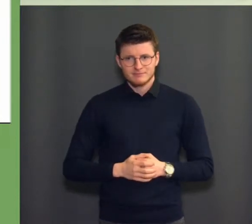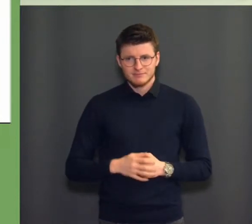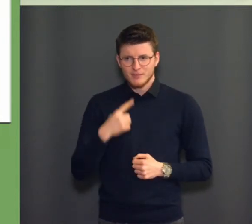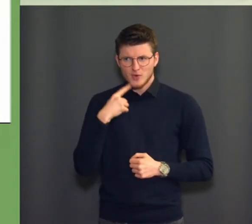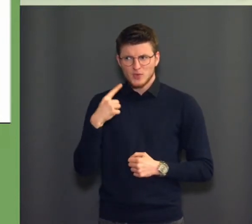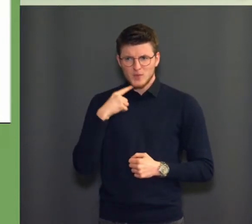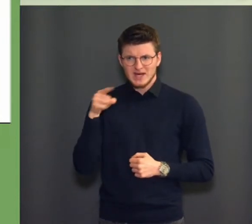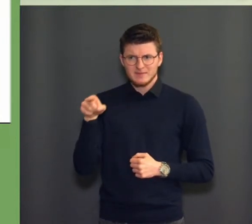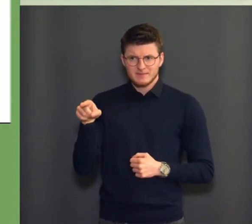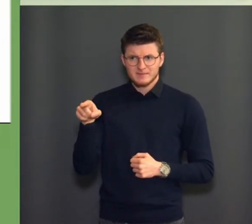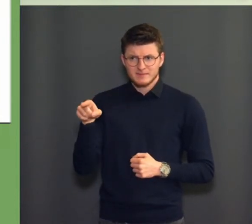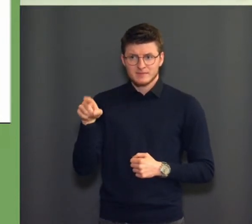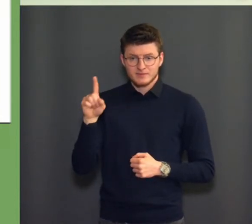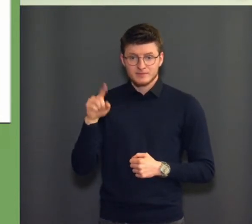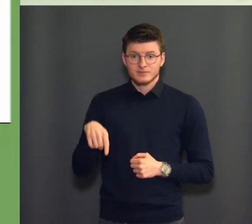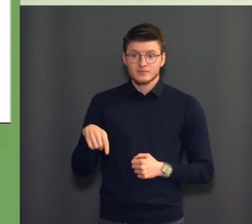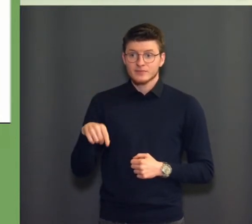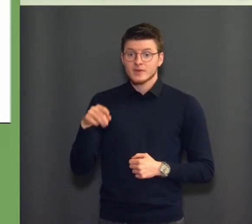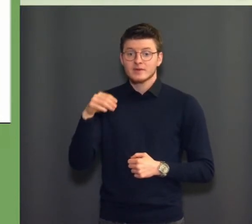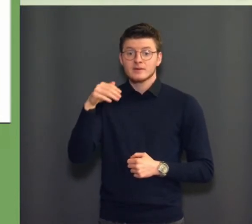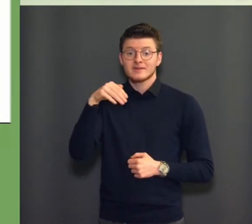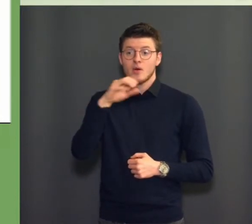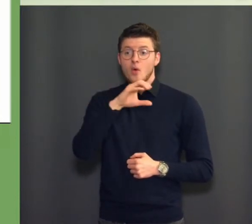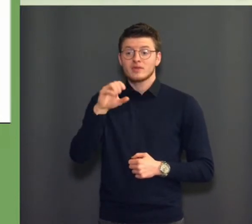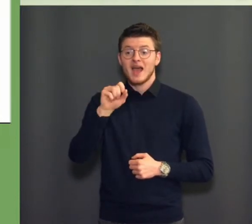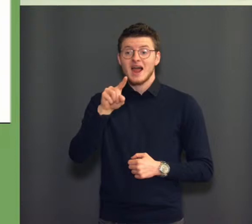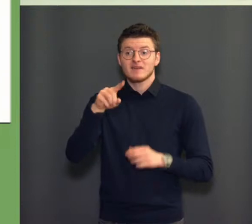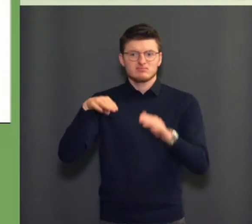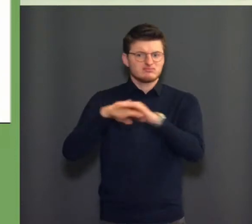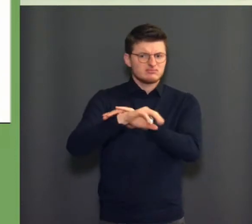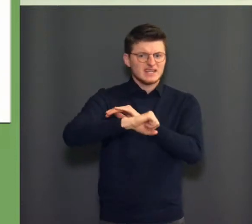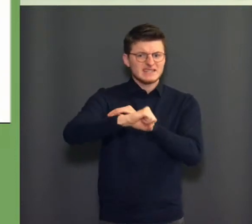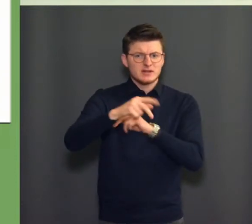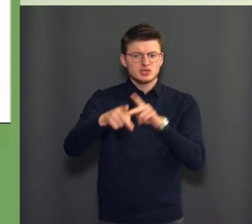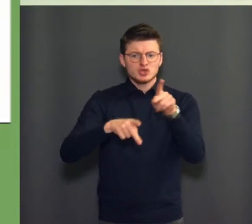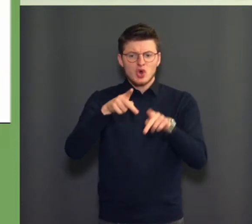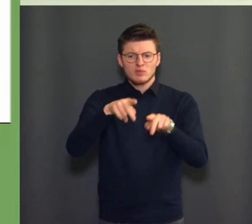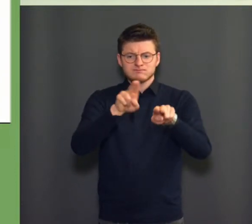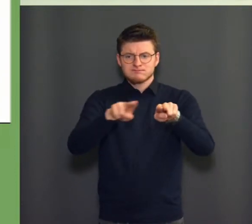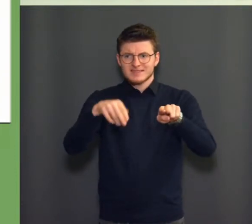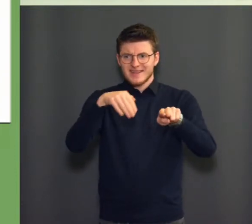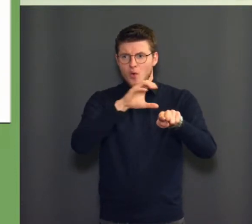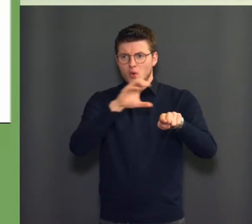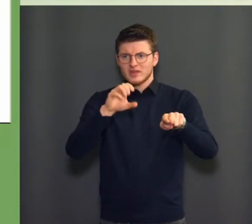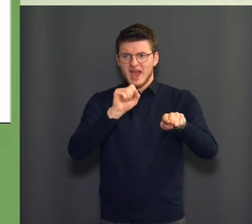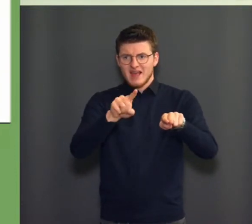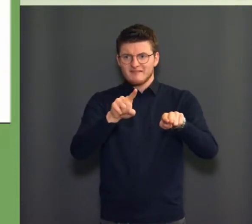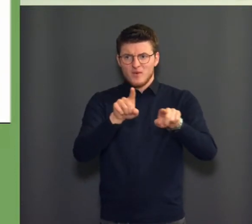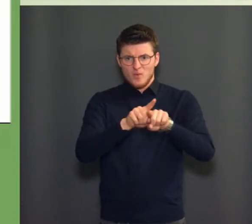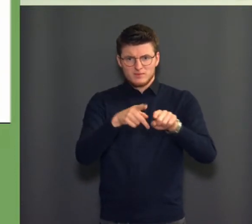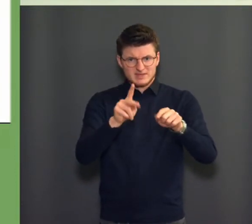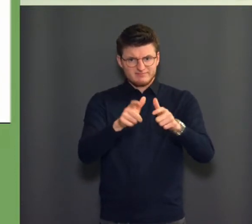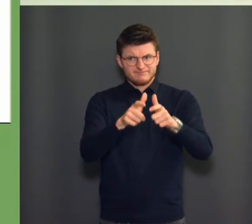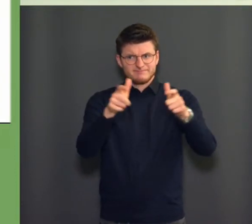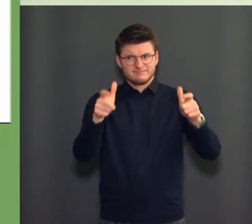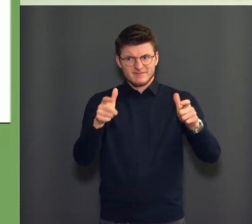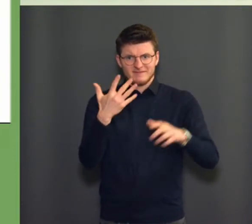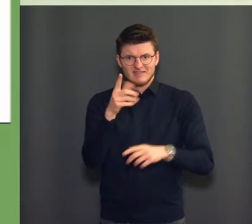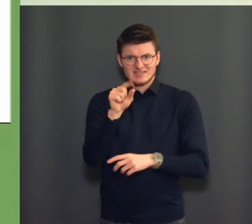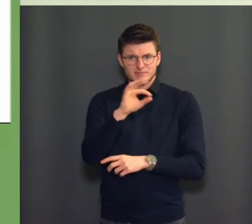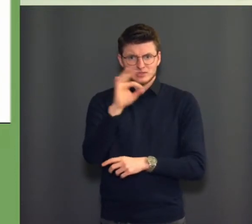911 patiënten liggen op intensieve zorgen. En dat is een verdere toename van 15%.